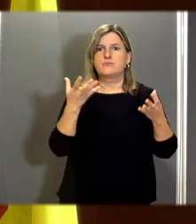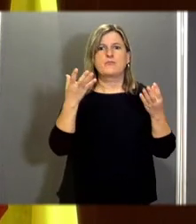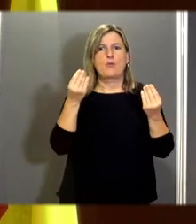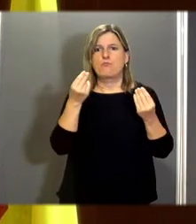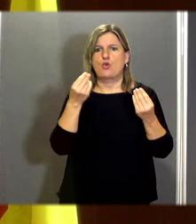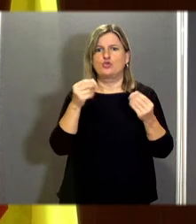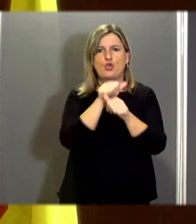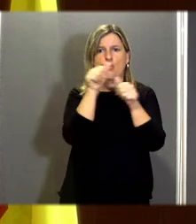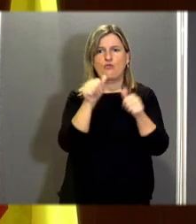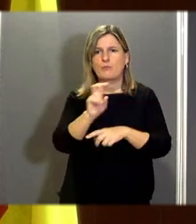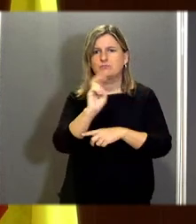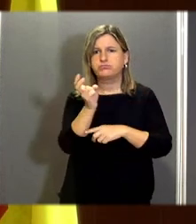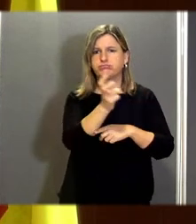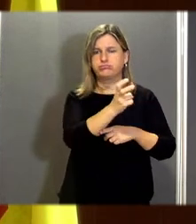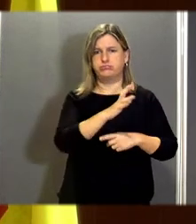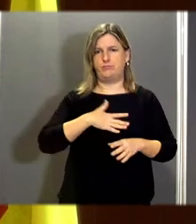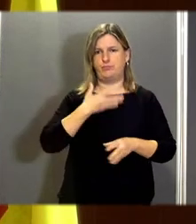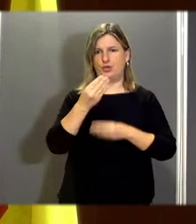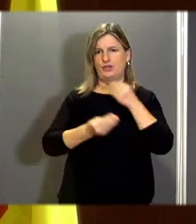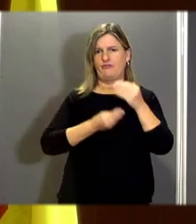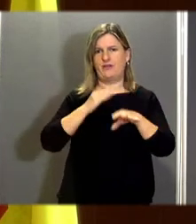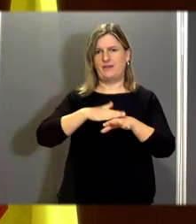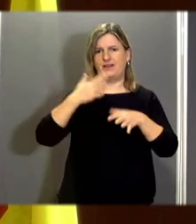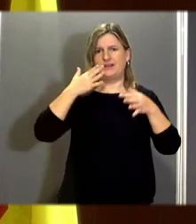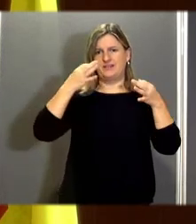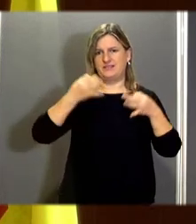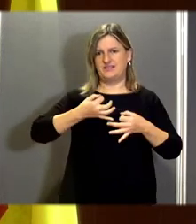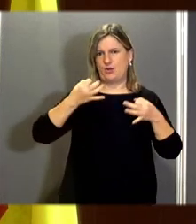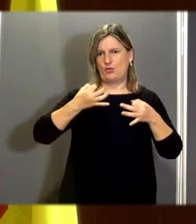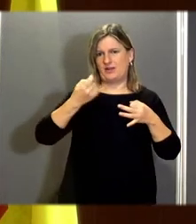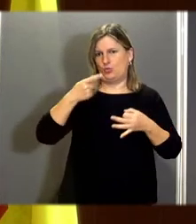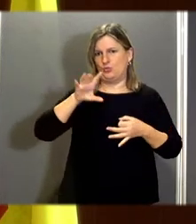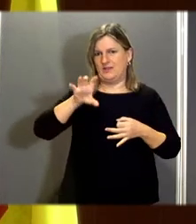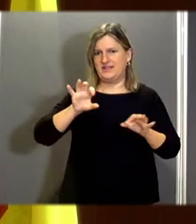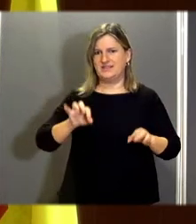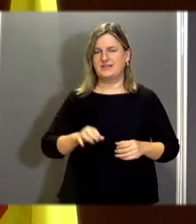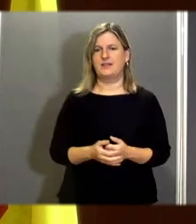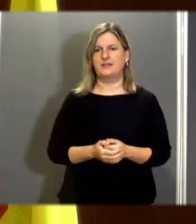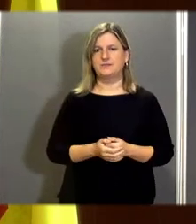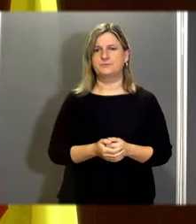moltes diferents actuacions que es poden fer en quant a seguretat en un estat.